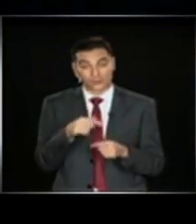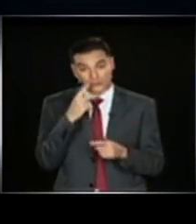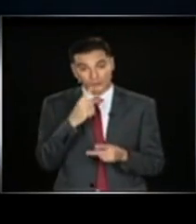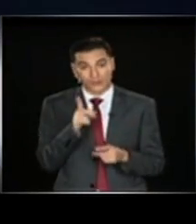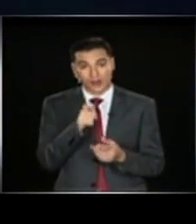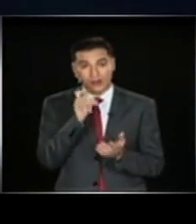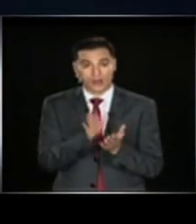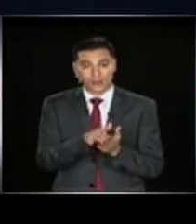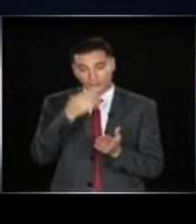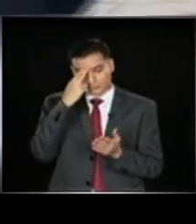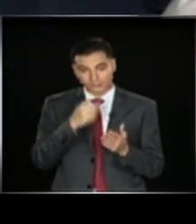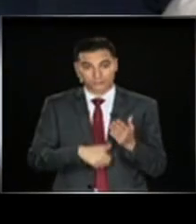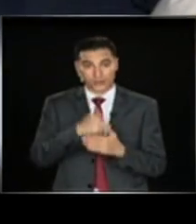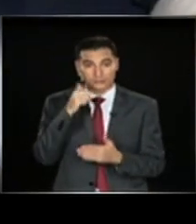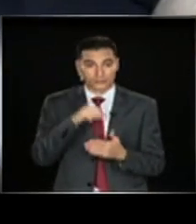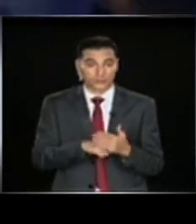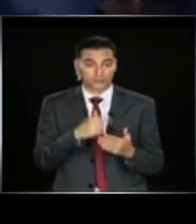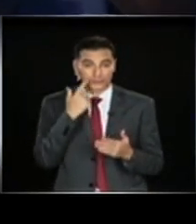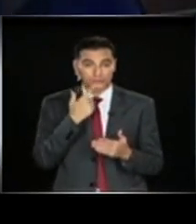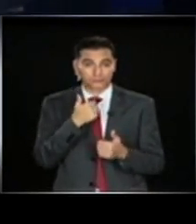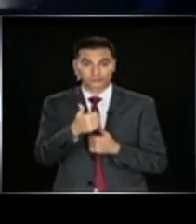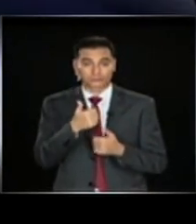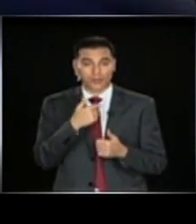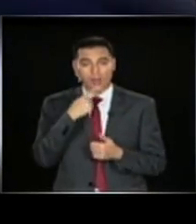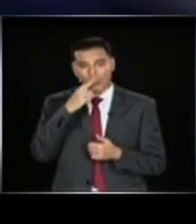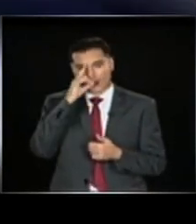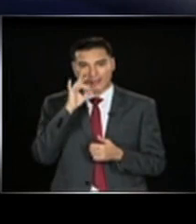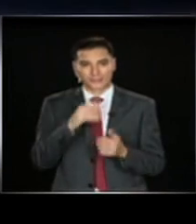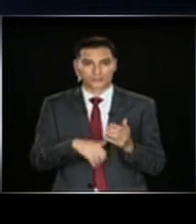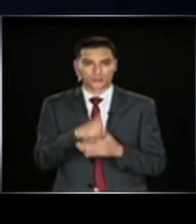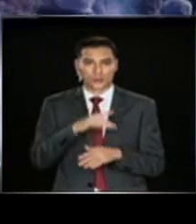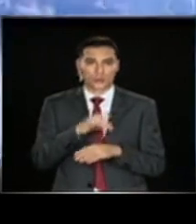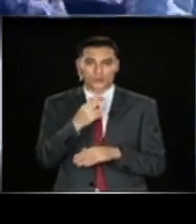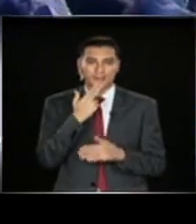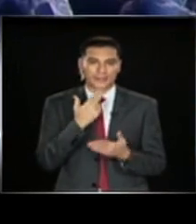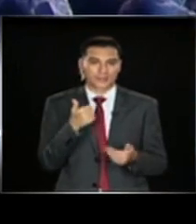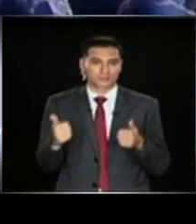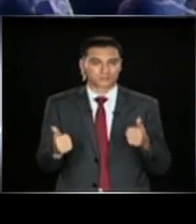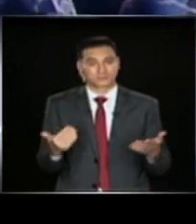هتعمل إيه في نهاية ماتش النهاردة، وكالعادة هنقول مبروك، وكالعادة هنقول هارد لك.